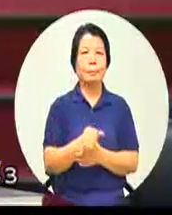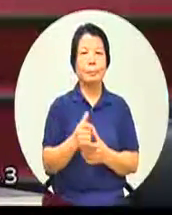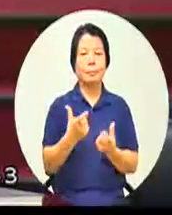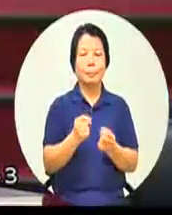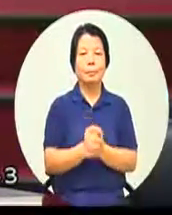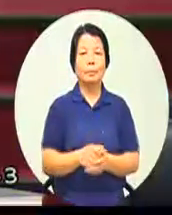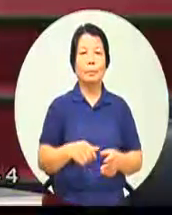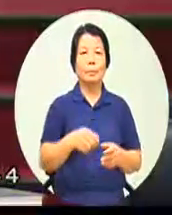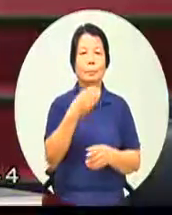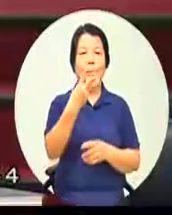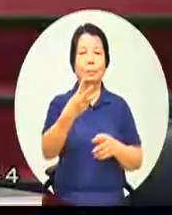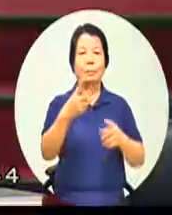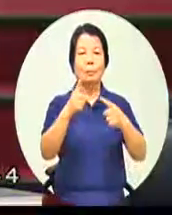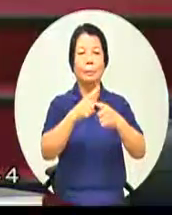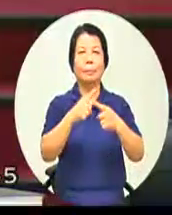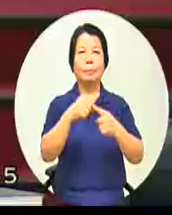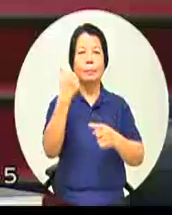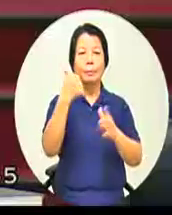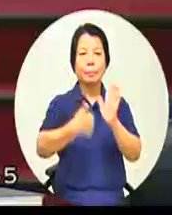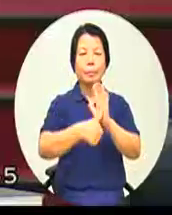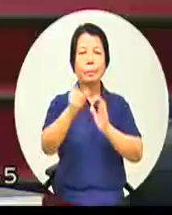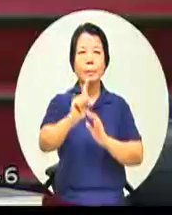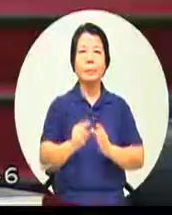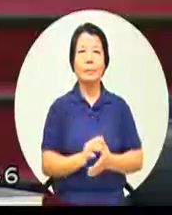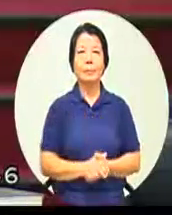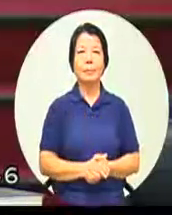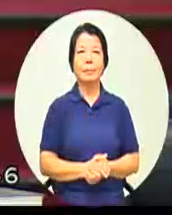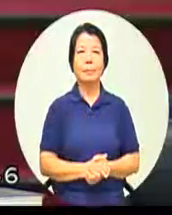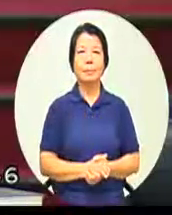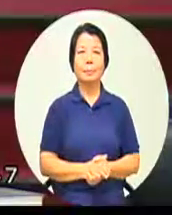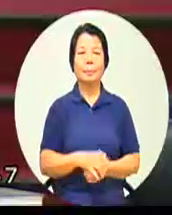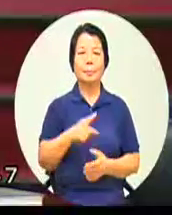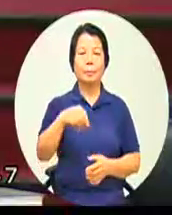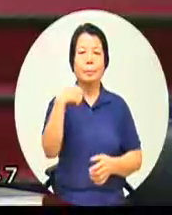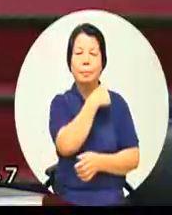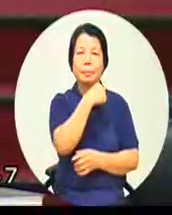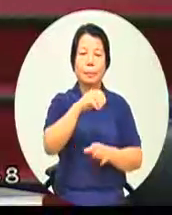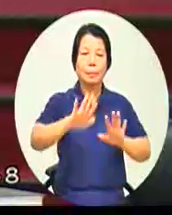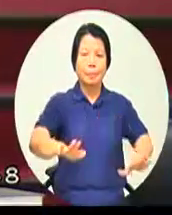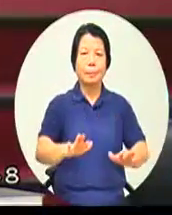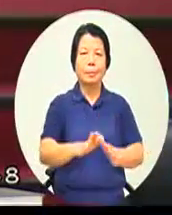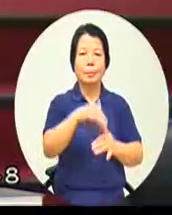三个人名，应该你爱这爱讲会出啊。讲未出，这台湾近代史。